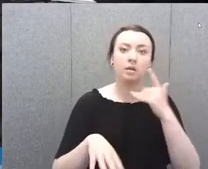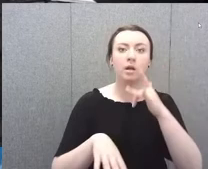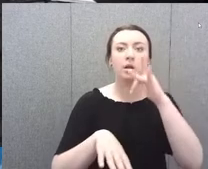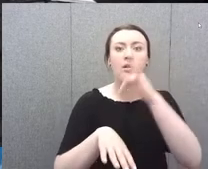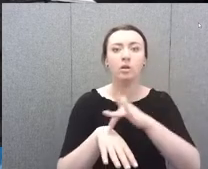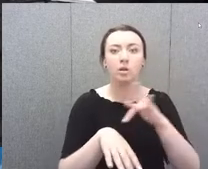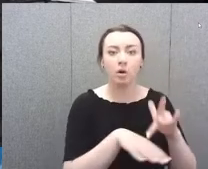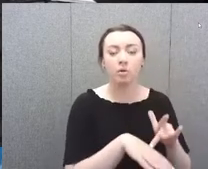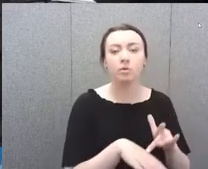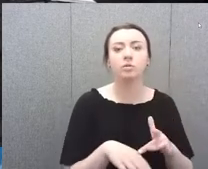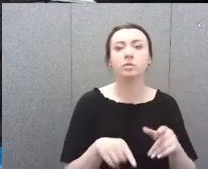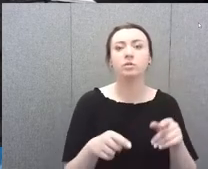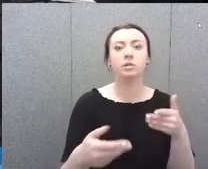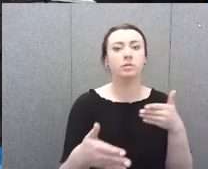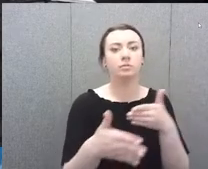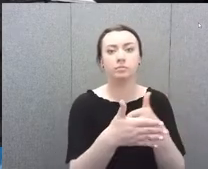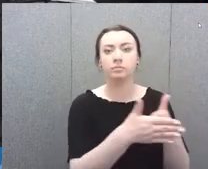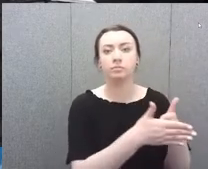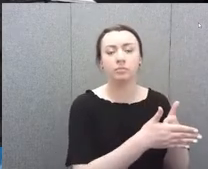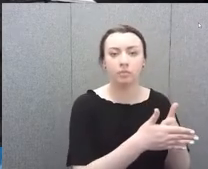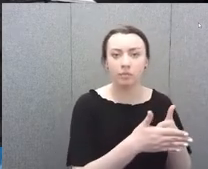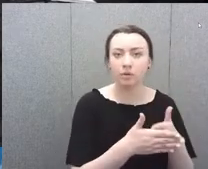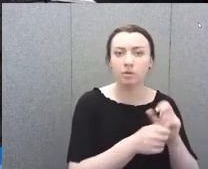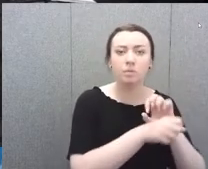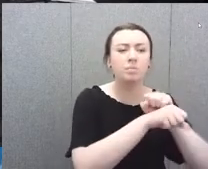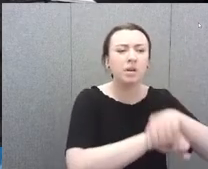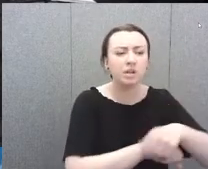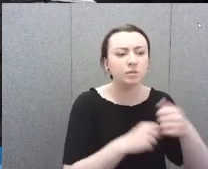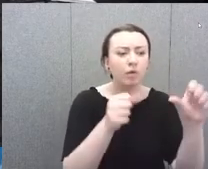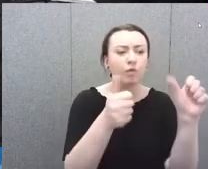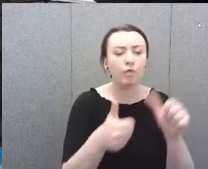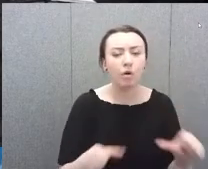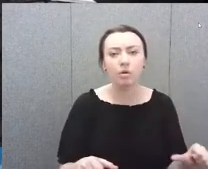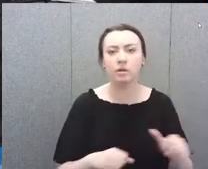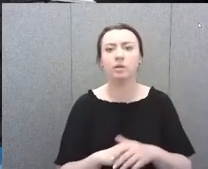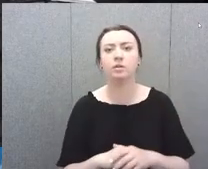образами, включая, но не